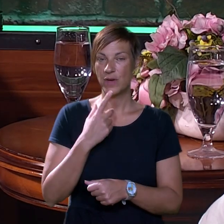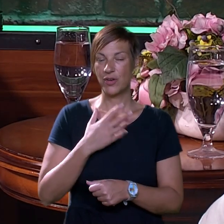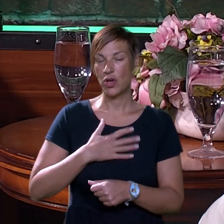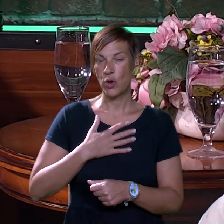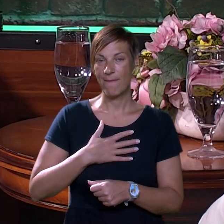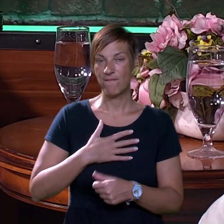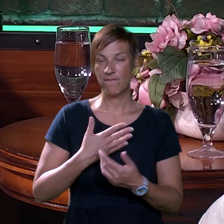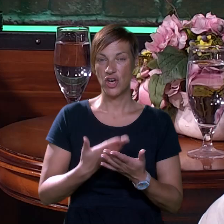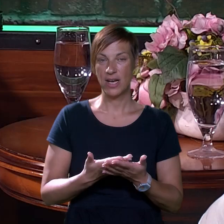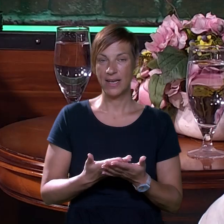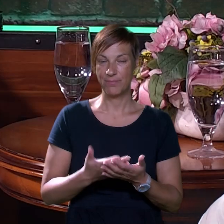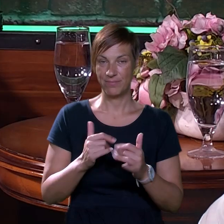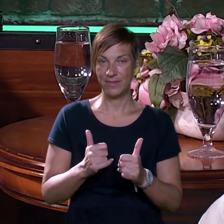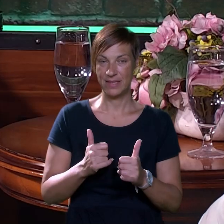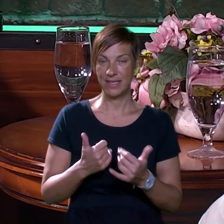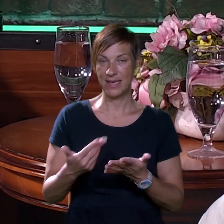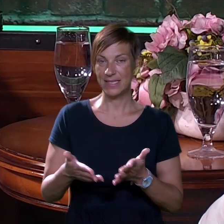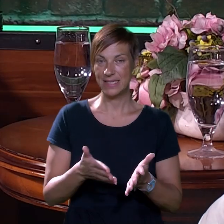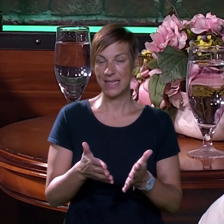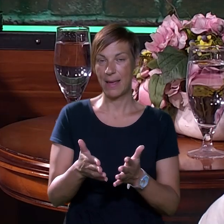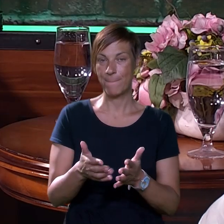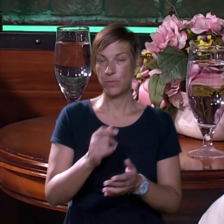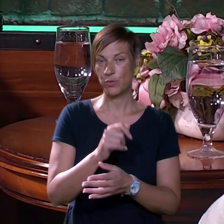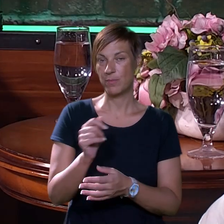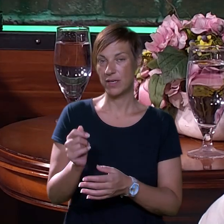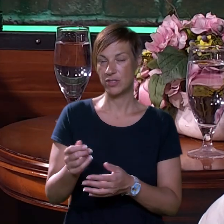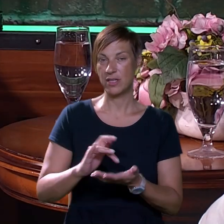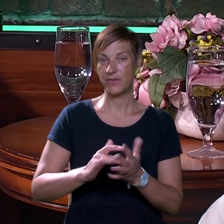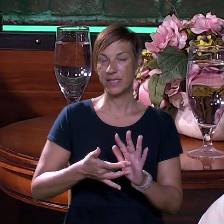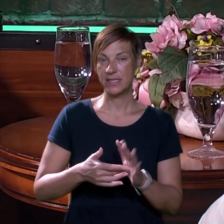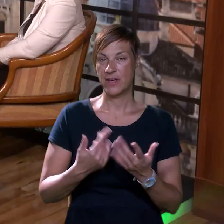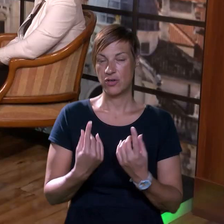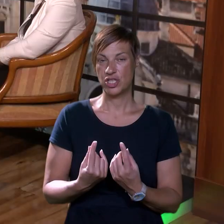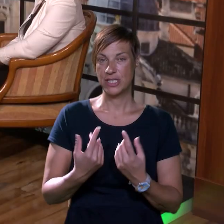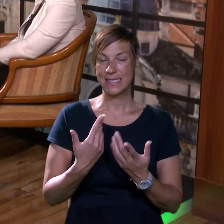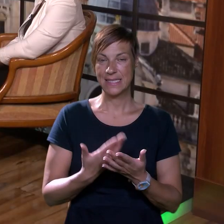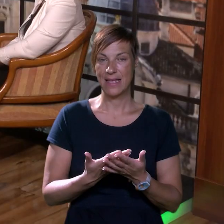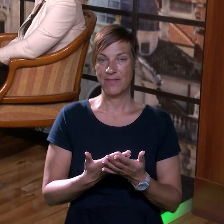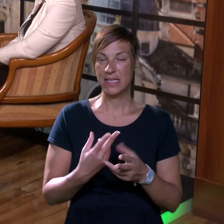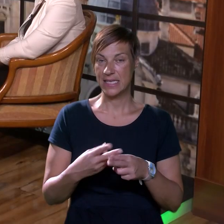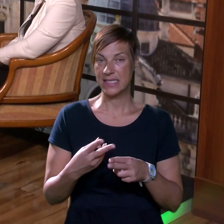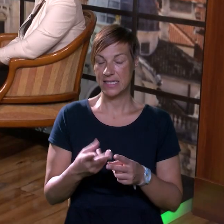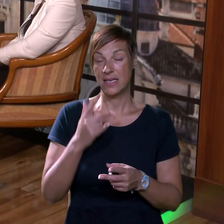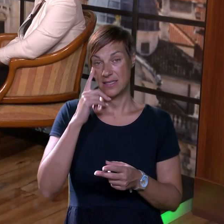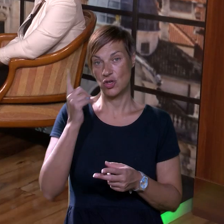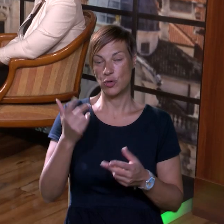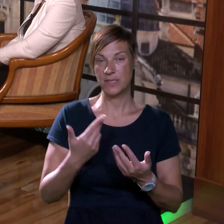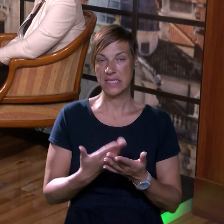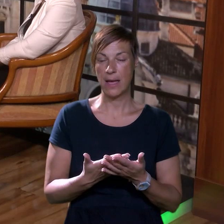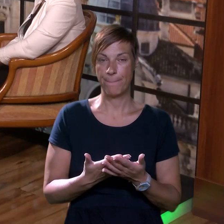koje volim danas na moj put. Blagoslovi svakoga koga ćeš staviti i s razlogom onda